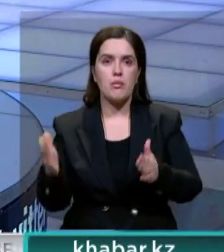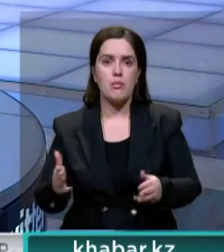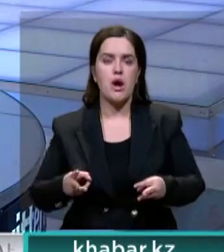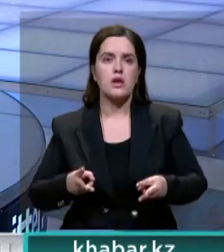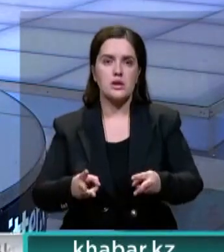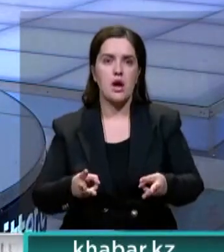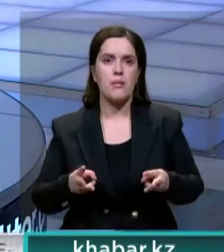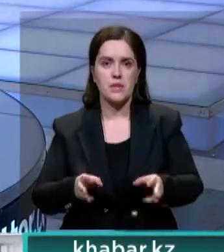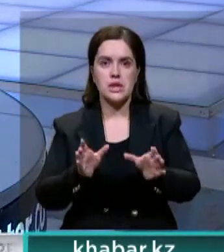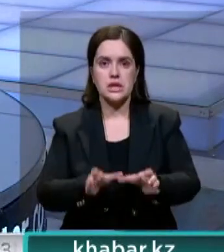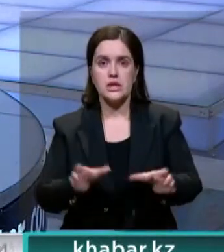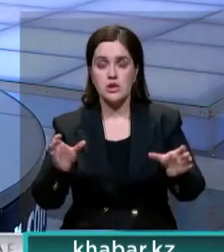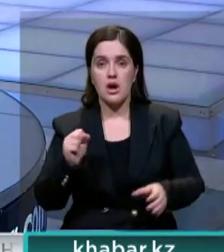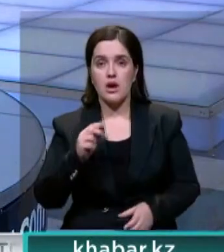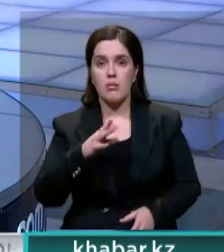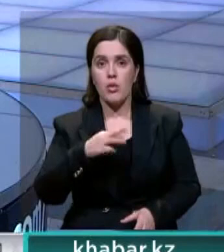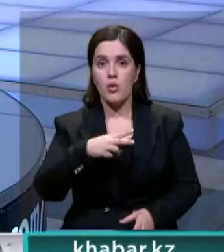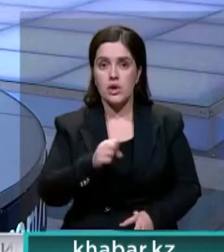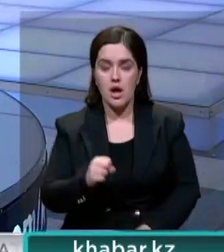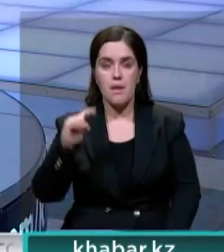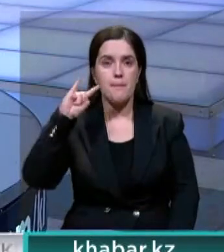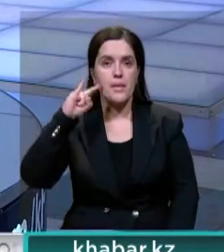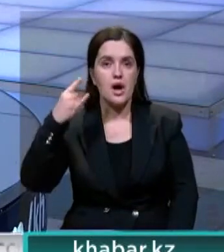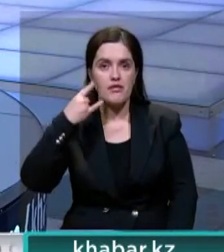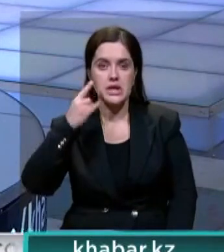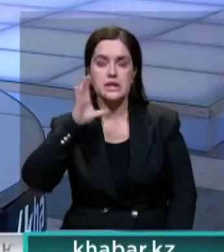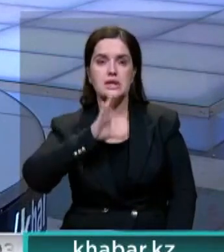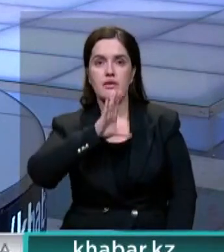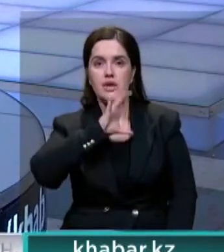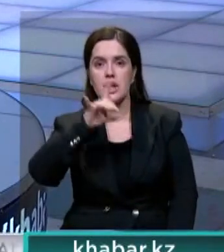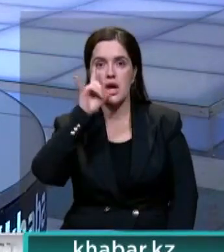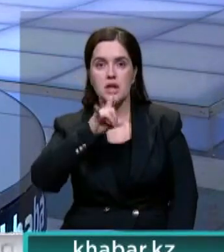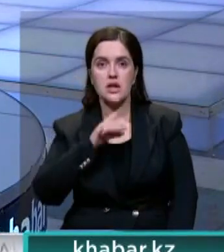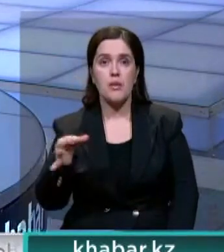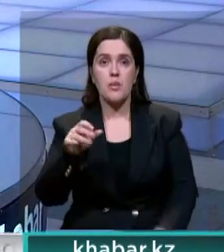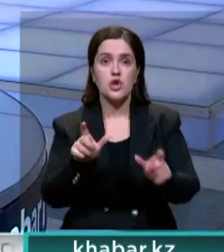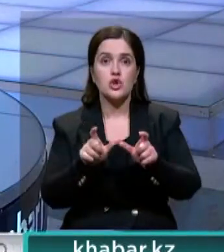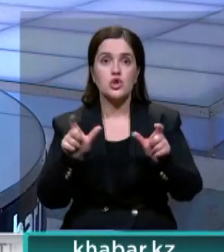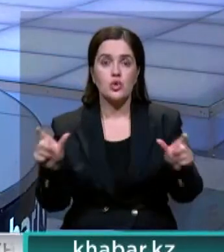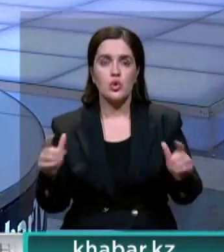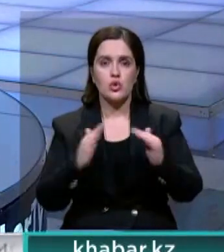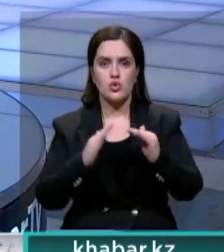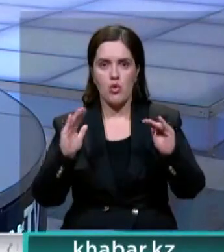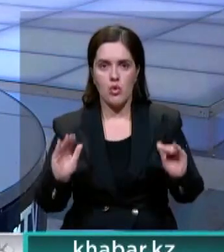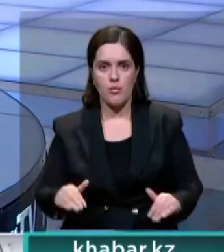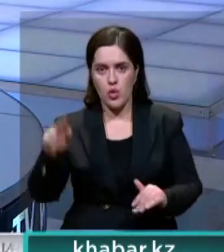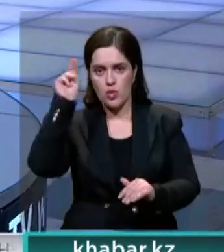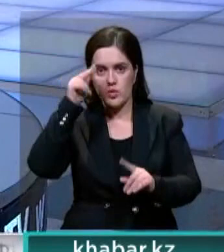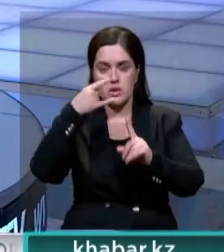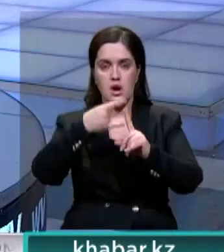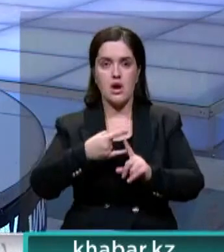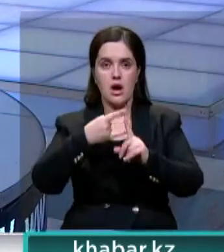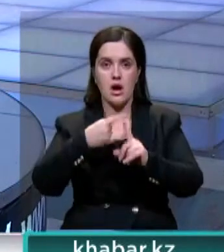сроки отопительного сезона. В Акмолинской, Павлодарской, Северо-Казахстанской областях школы переводят на дистанционное обучение, а